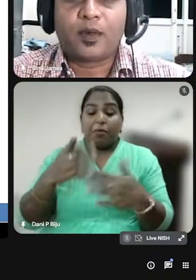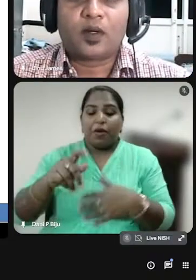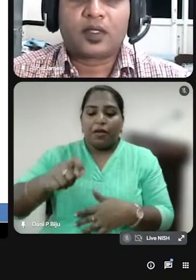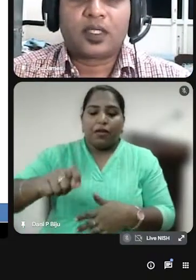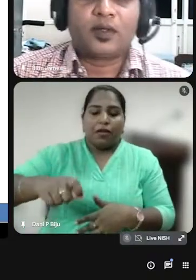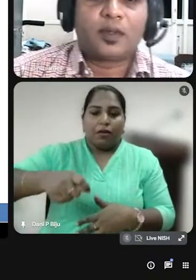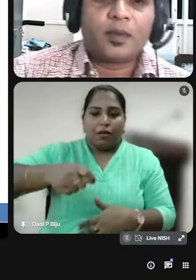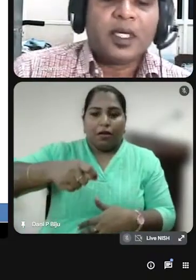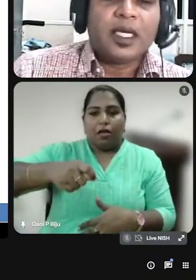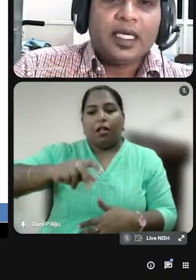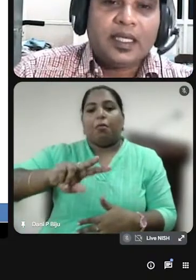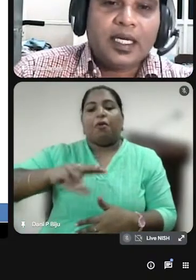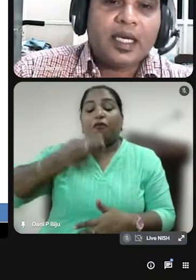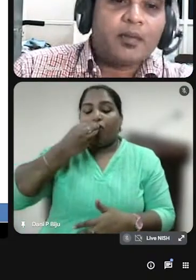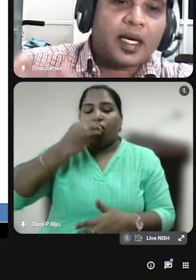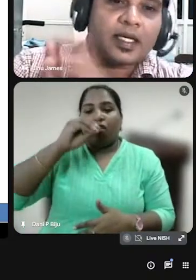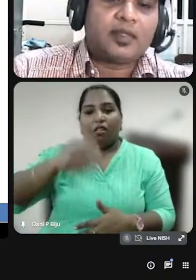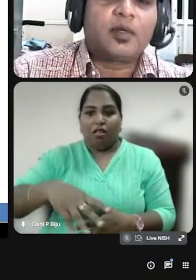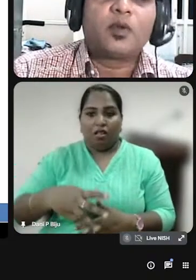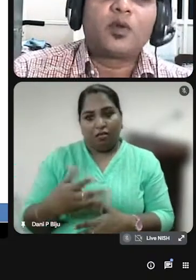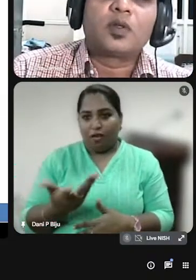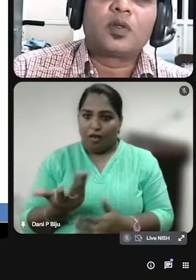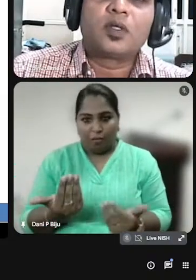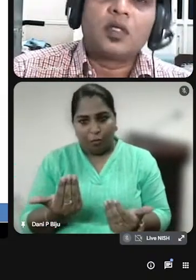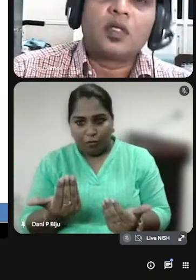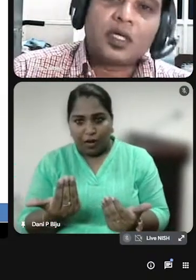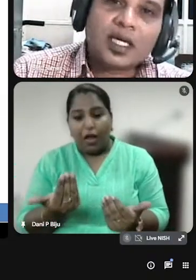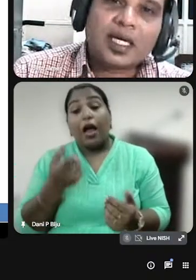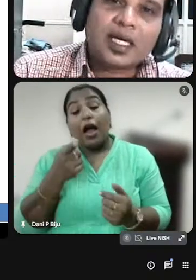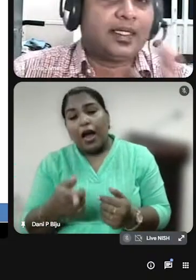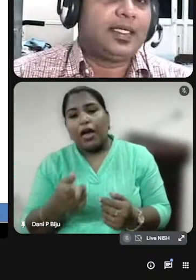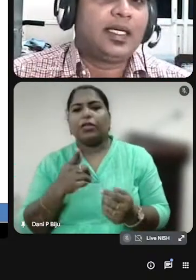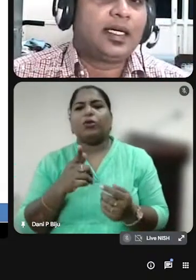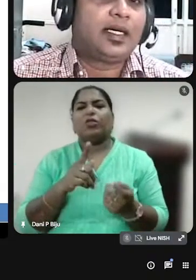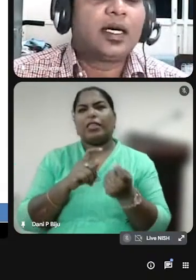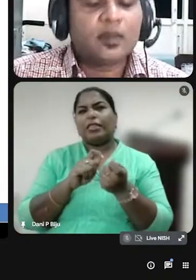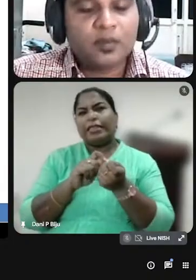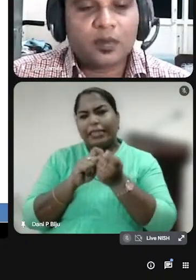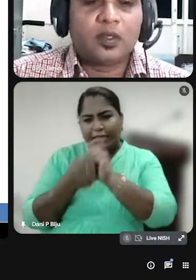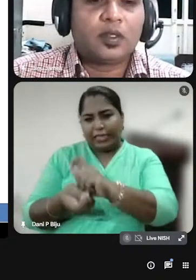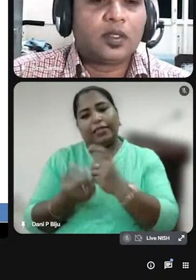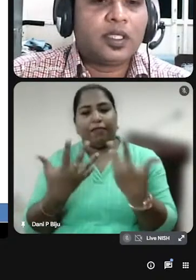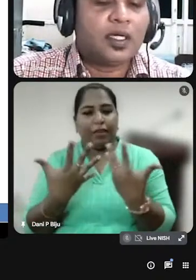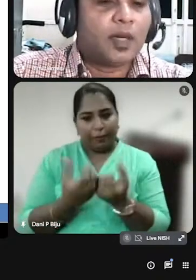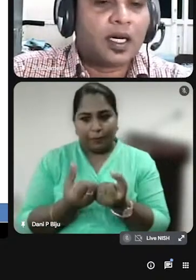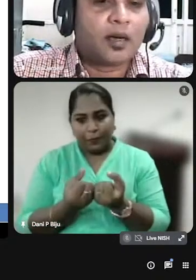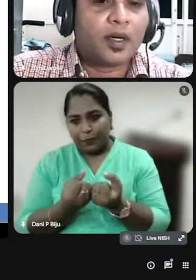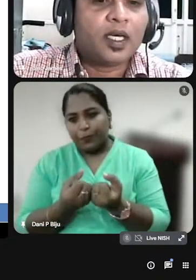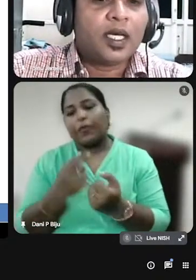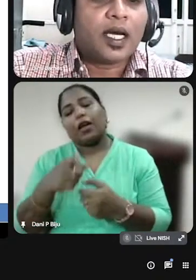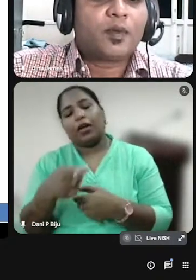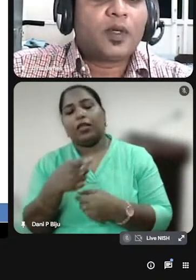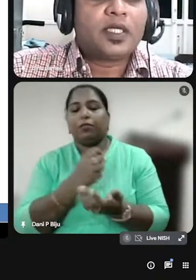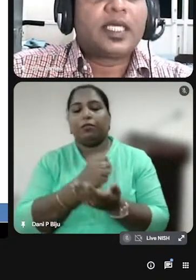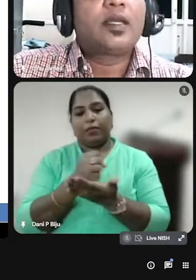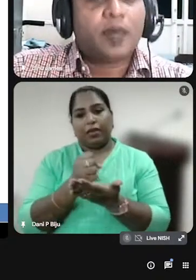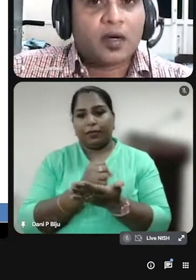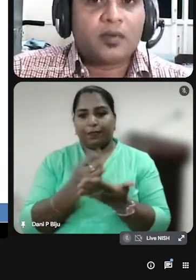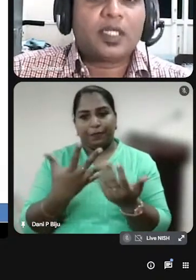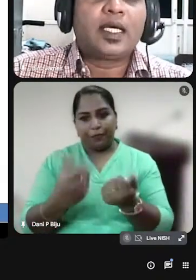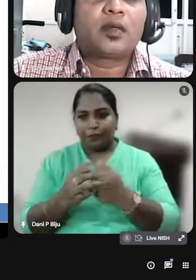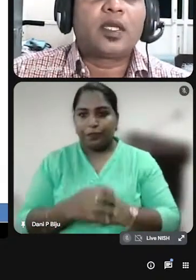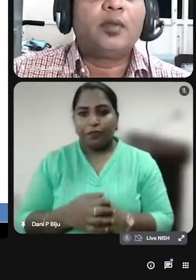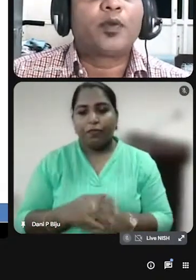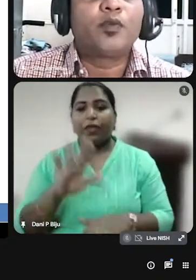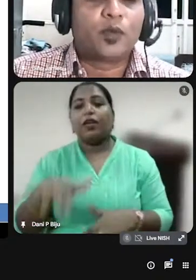ഭക്ഷണങ്ങൾ താഴെ പോകാനുള്ള സാധ്യത. അപ്പൊ ഇതിനെ മാക്സിമം ഒന്ന് കറക്റ്റ് ചെയ്യുക. അതും ഇതിന്റെ ഭാഗമാണ്. അതുപോലെ ശരീരഭാവം